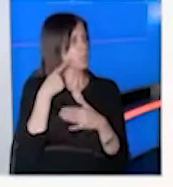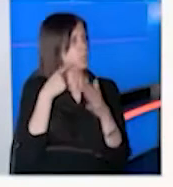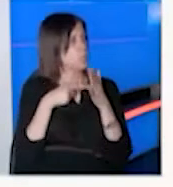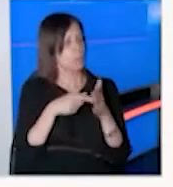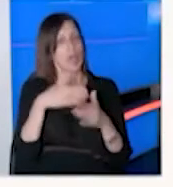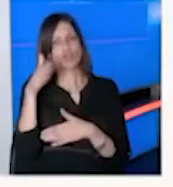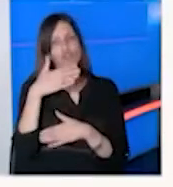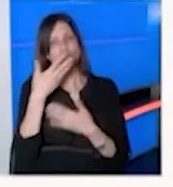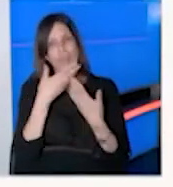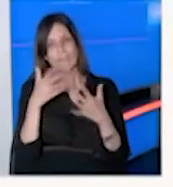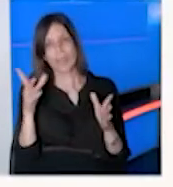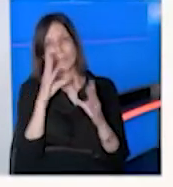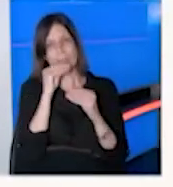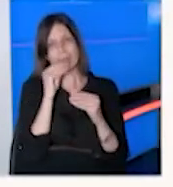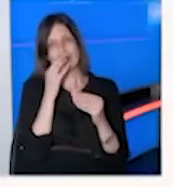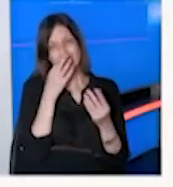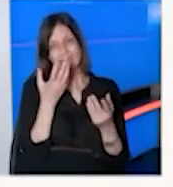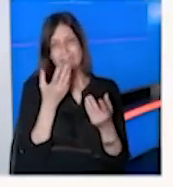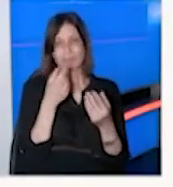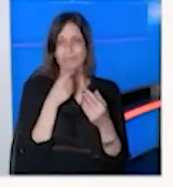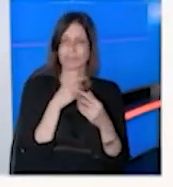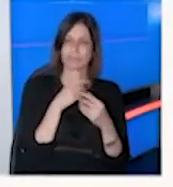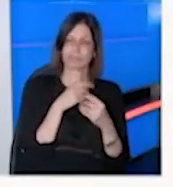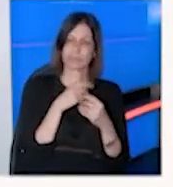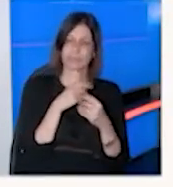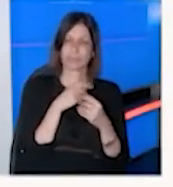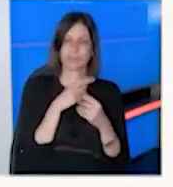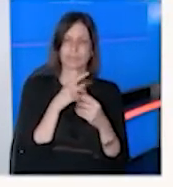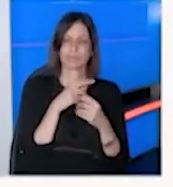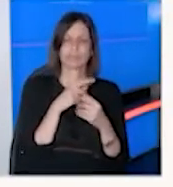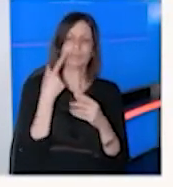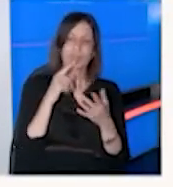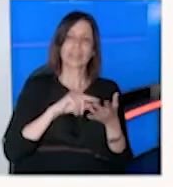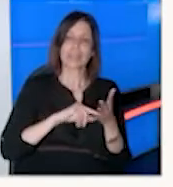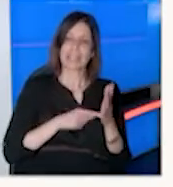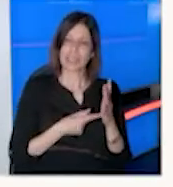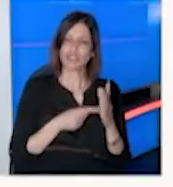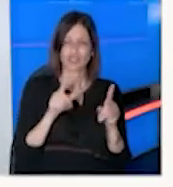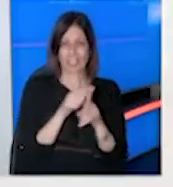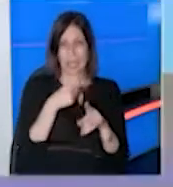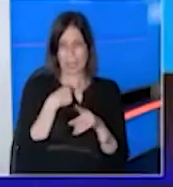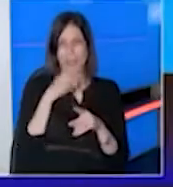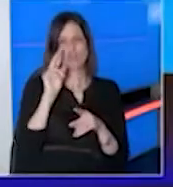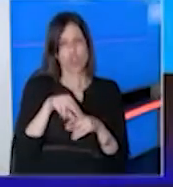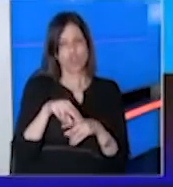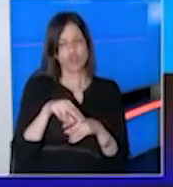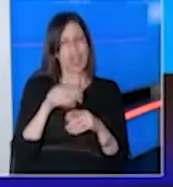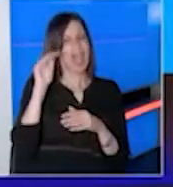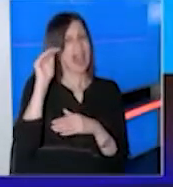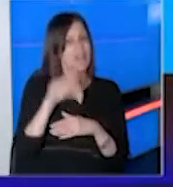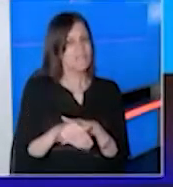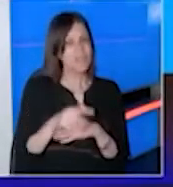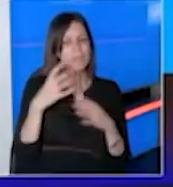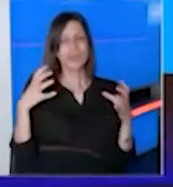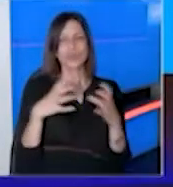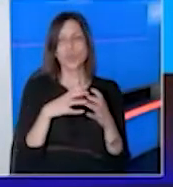יודע, אבל אתה מדבר על נער. בוא נדגיש את זה, לא, לא? בוא נדגיש את זה, כי כמוני יש אלפים.